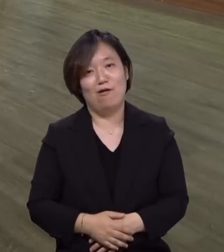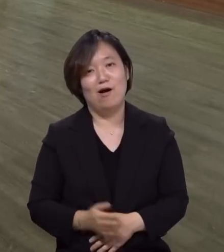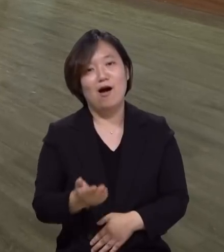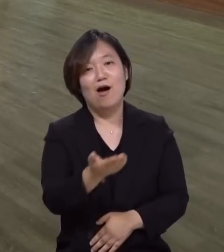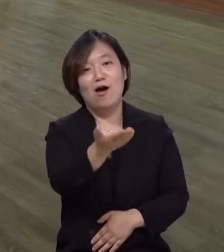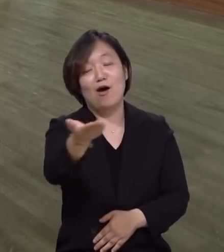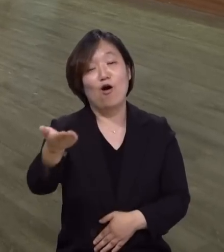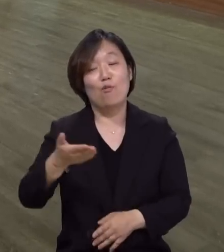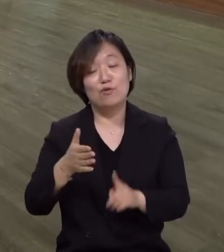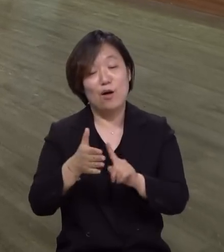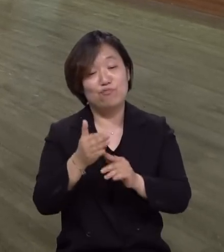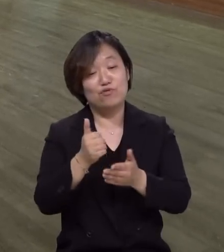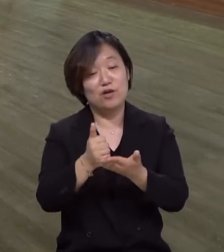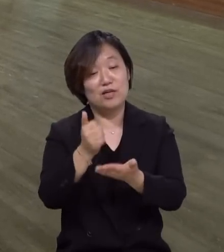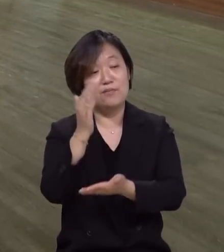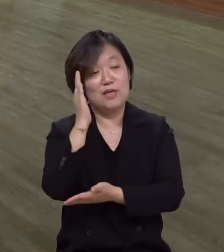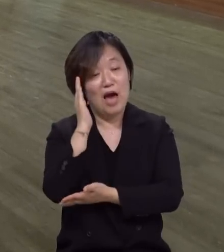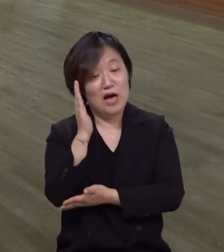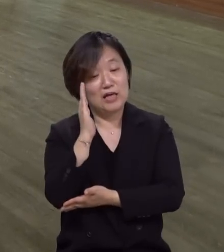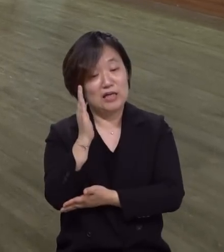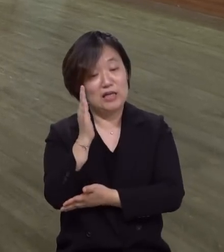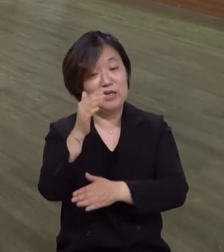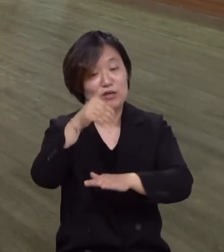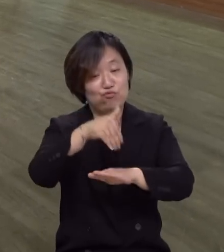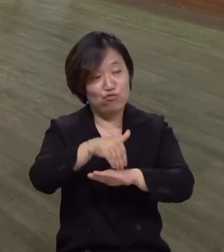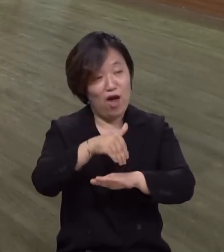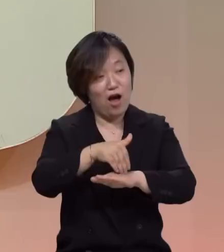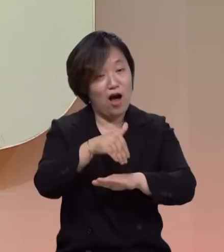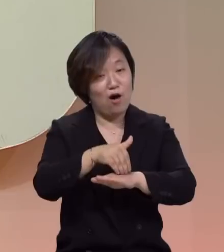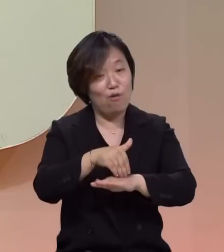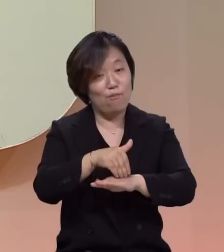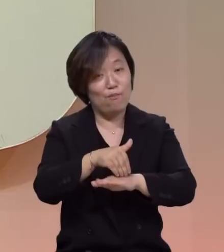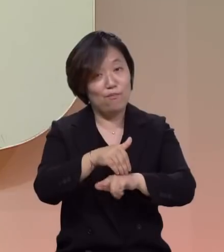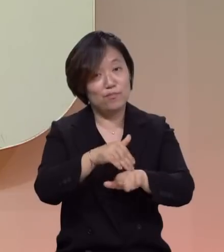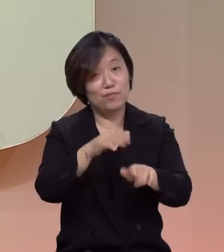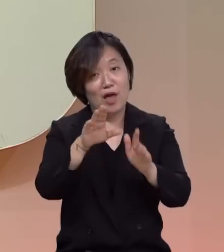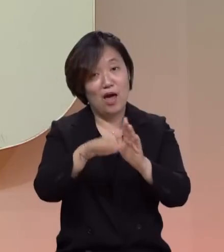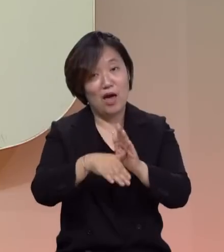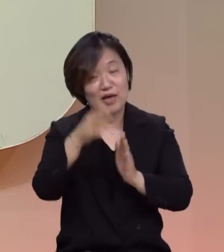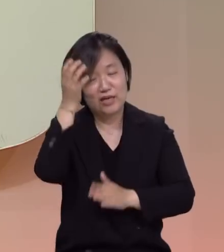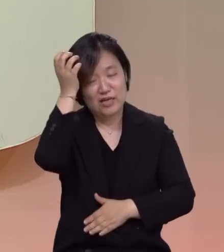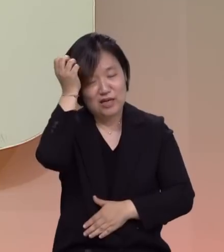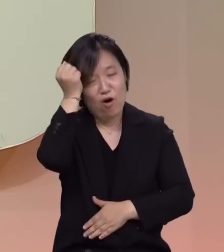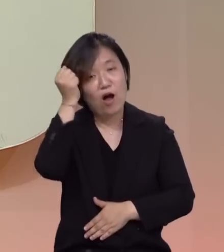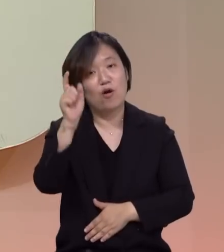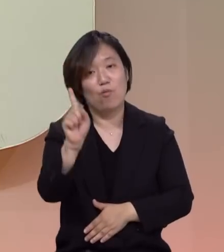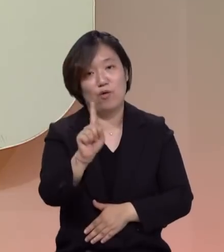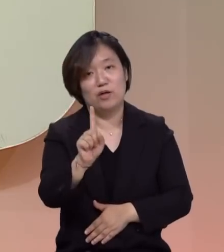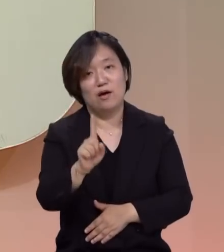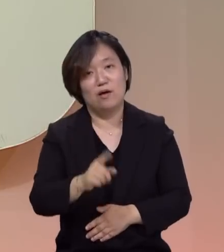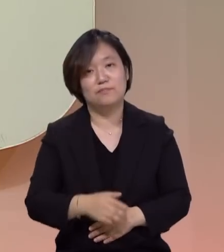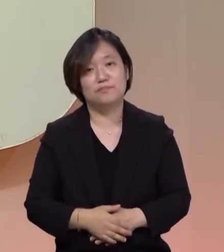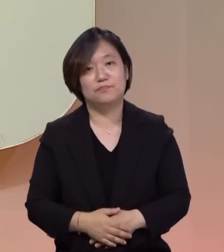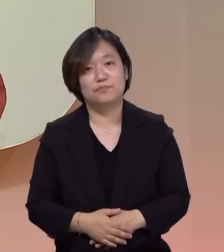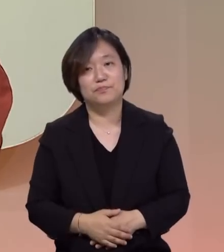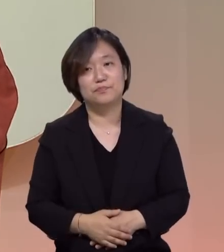항상이 부처님의 법을 닦아 나아가면서 늘 명심해야 될게 있습니다